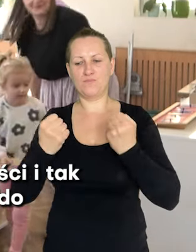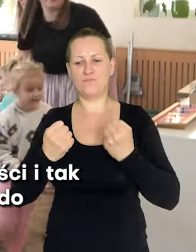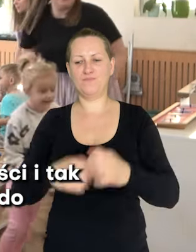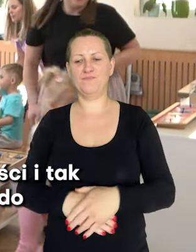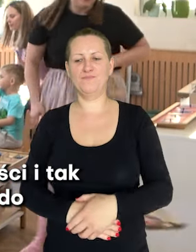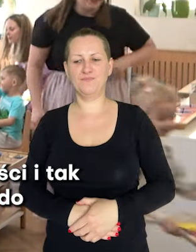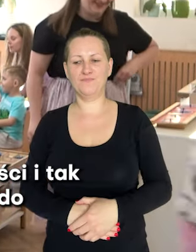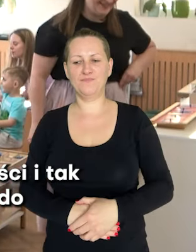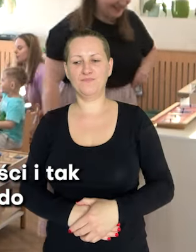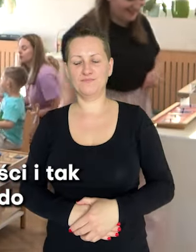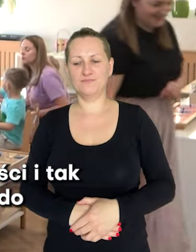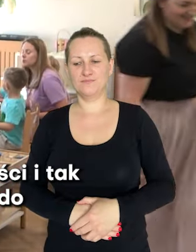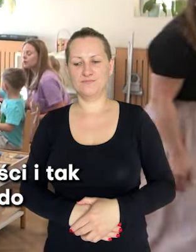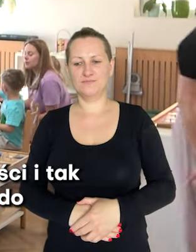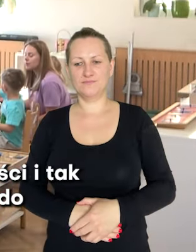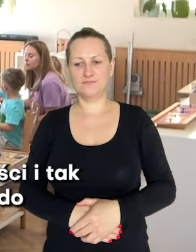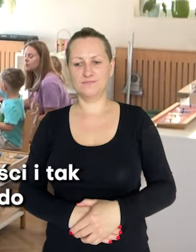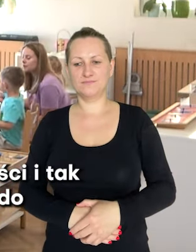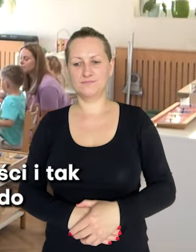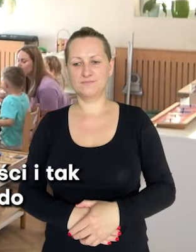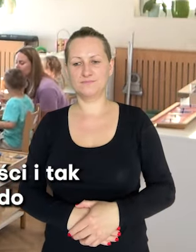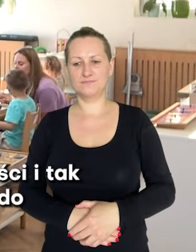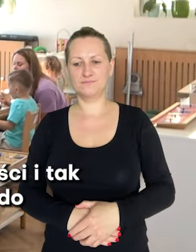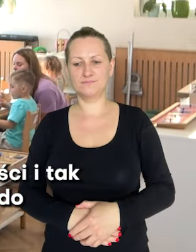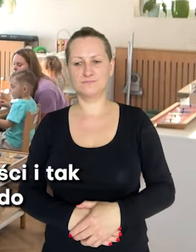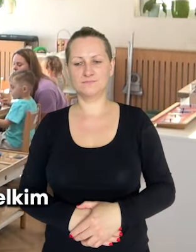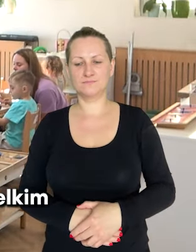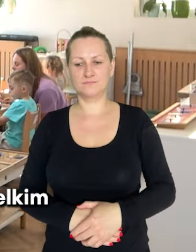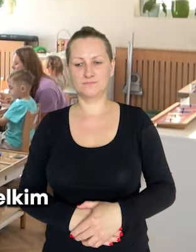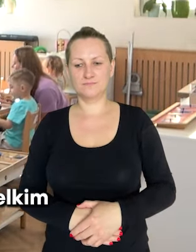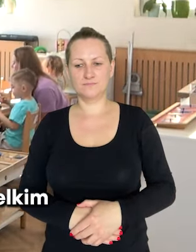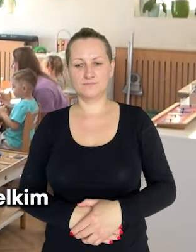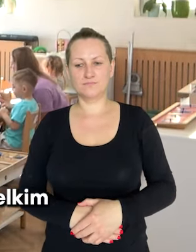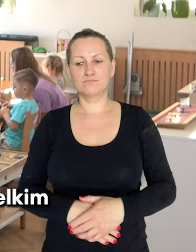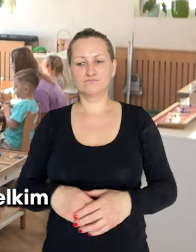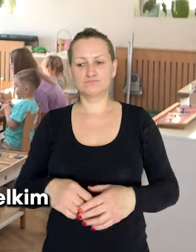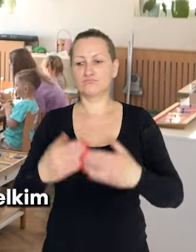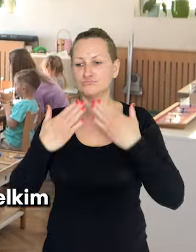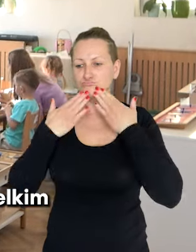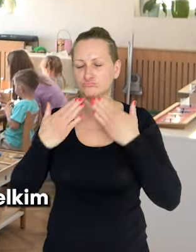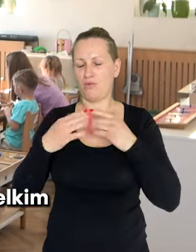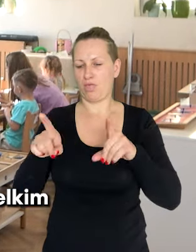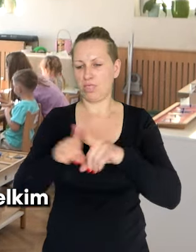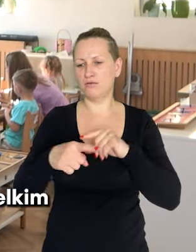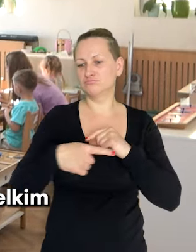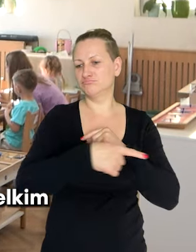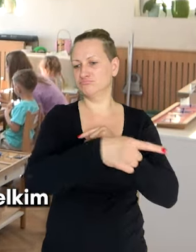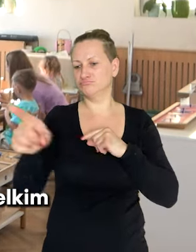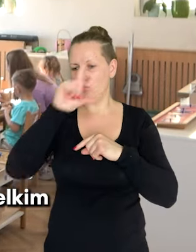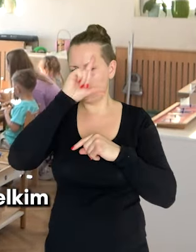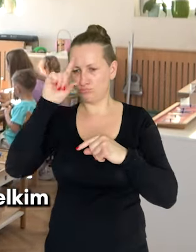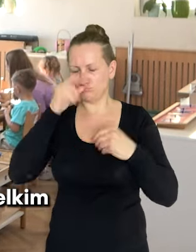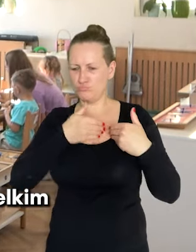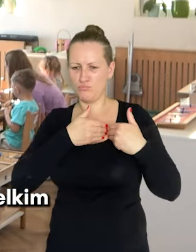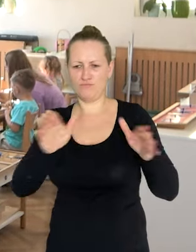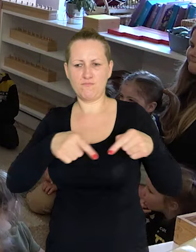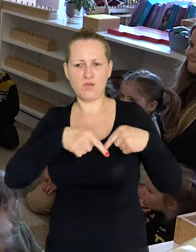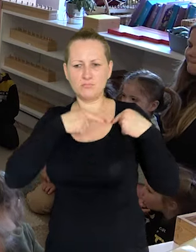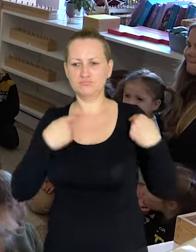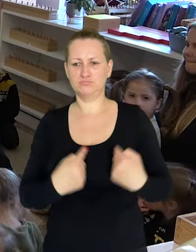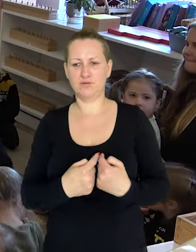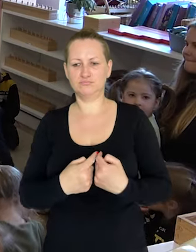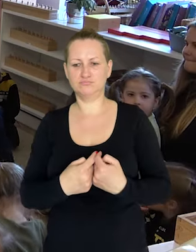całe przedsięwzięcie całe możliwe do zrealizowania dzięki pomocy wielu ludzi o wielkim, otwartym